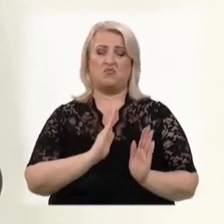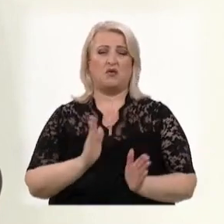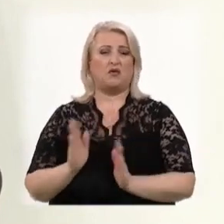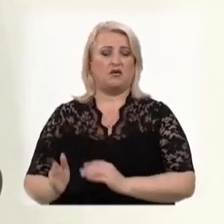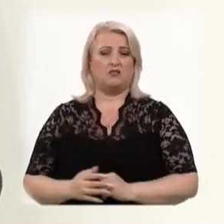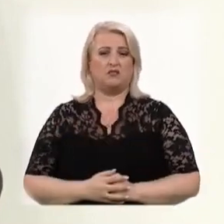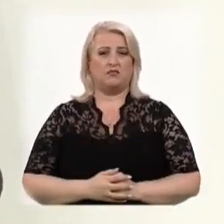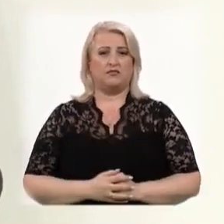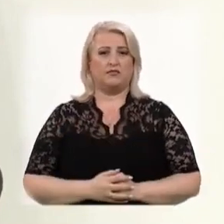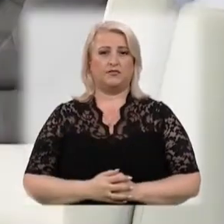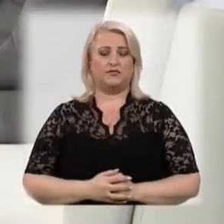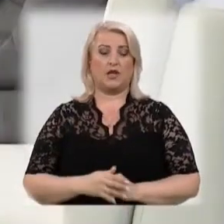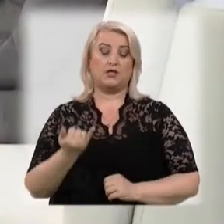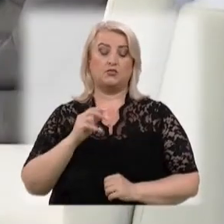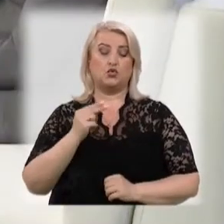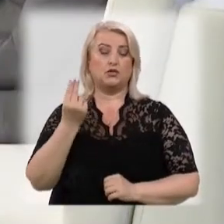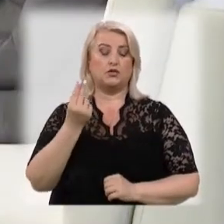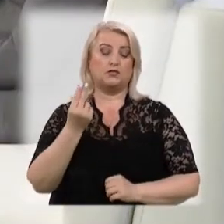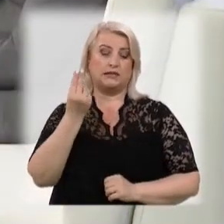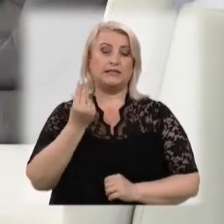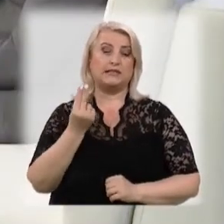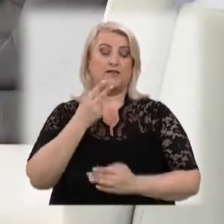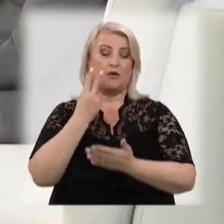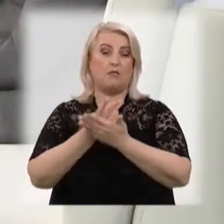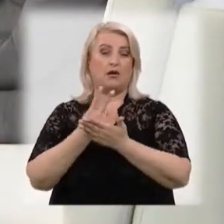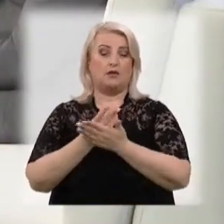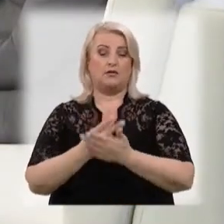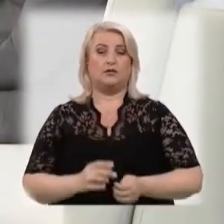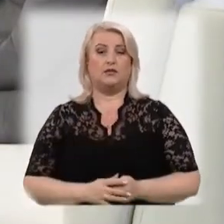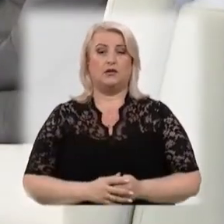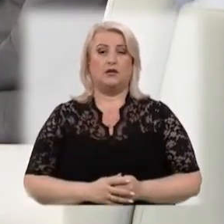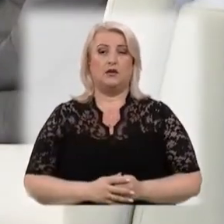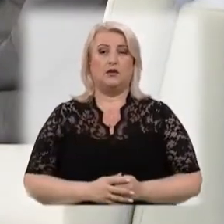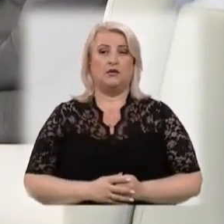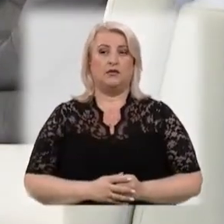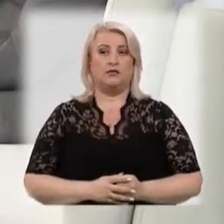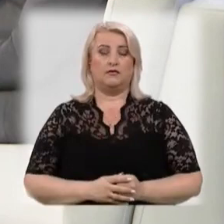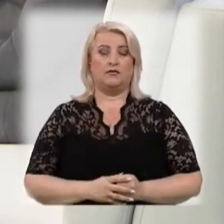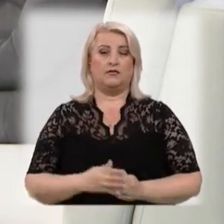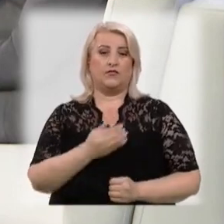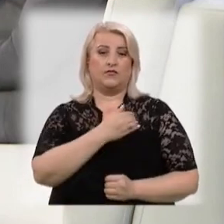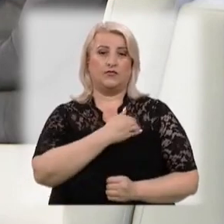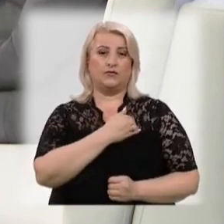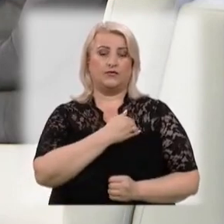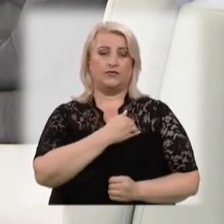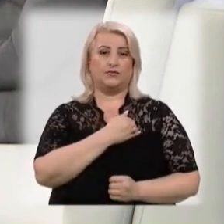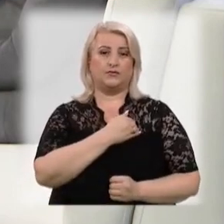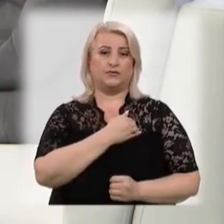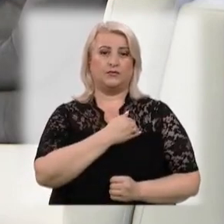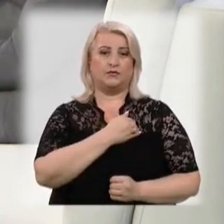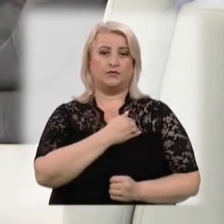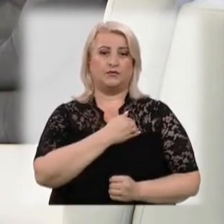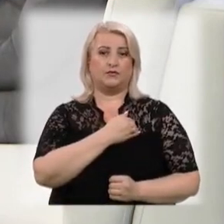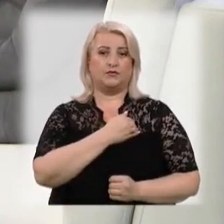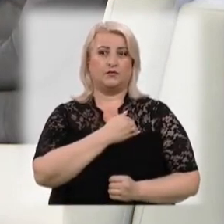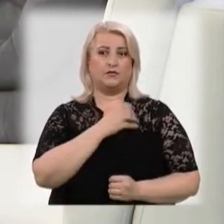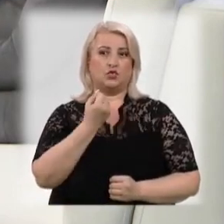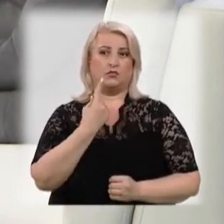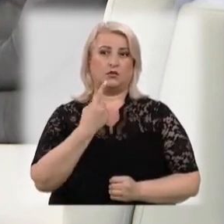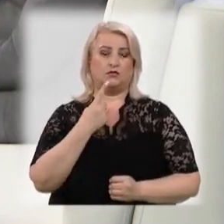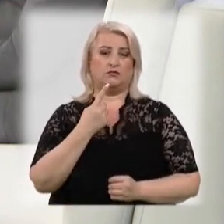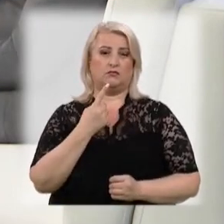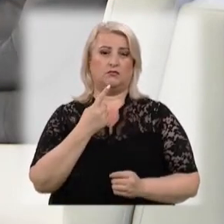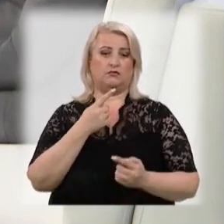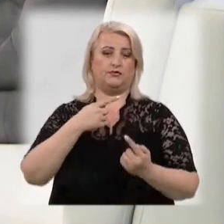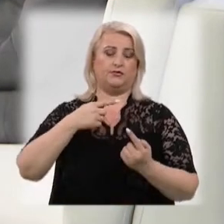acuma se poate veni cu cifre mine până ajungem la capitolul Cipri vreau să avem așa un ciclism Poate dacă